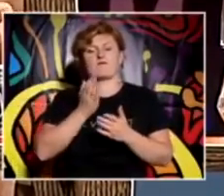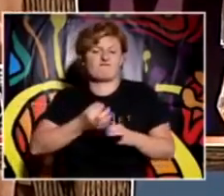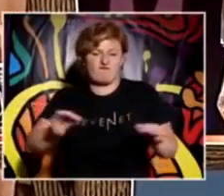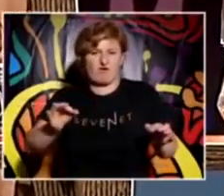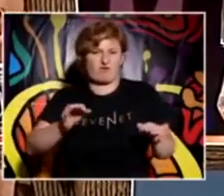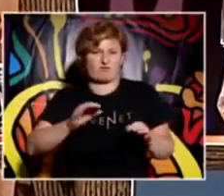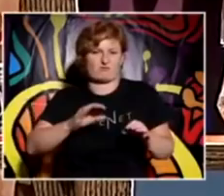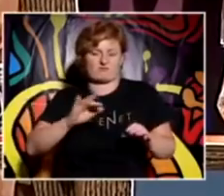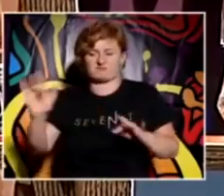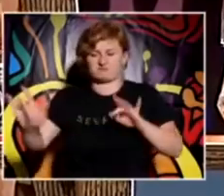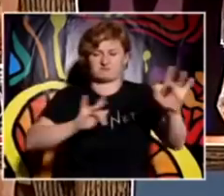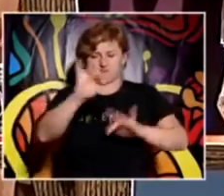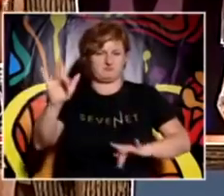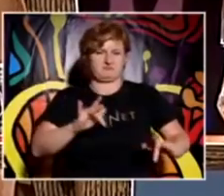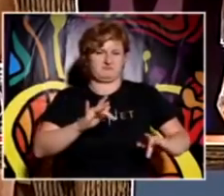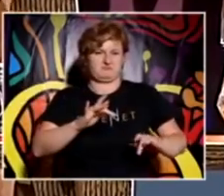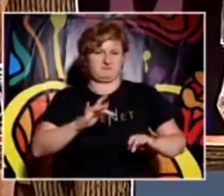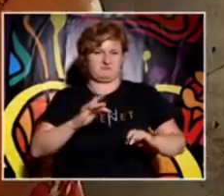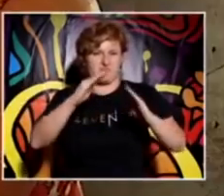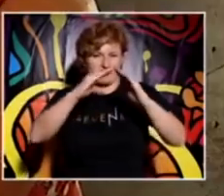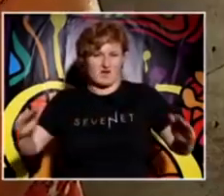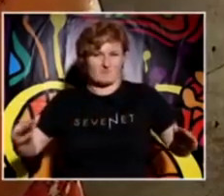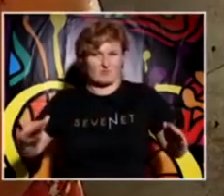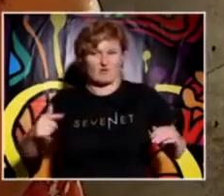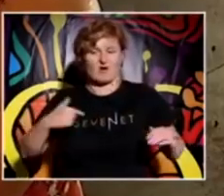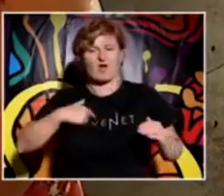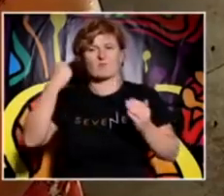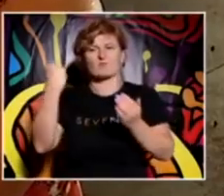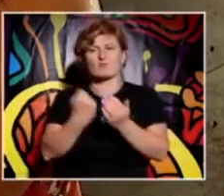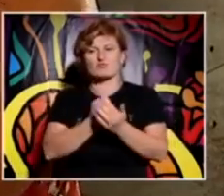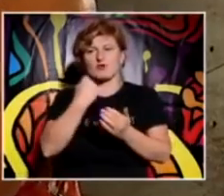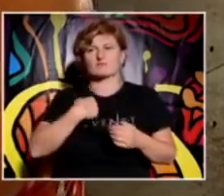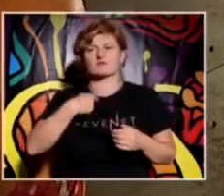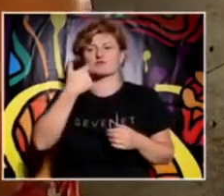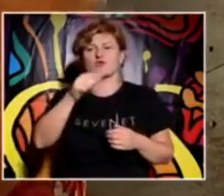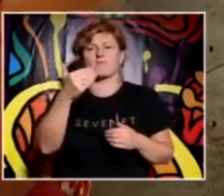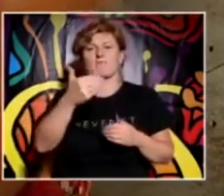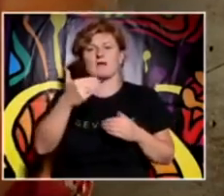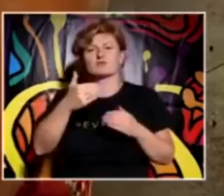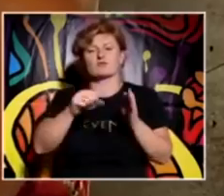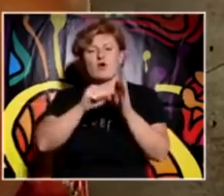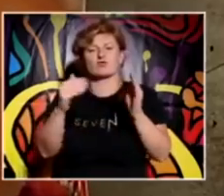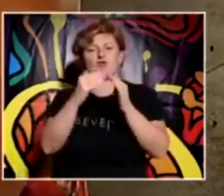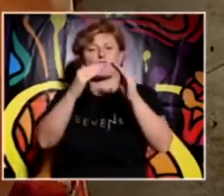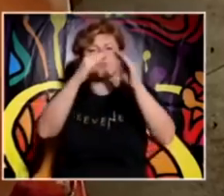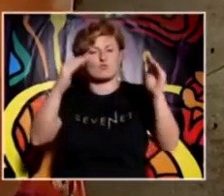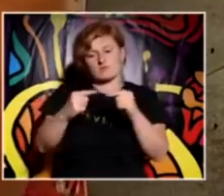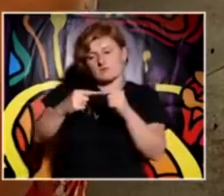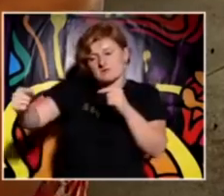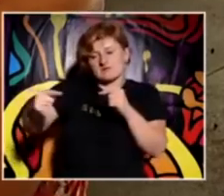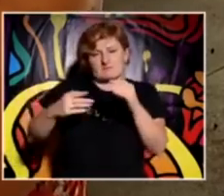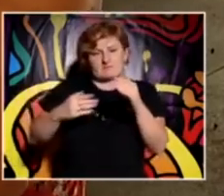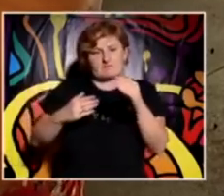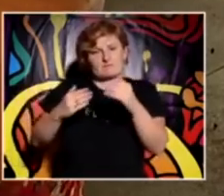praktycznie wszędzie, ale że już nie mieliśmy, trzeba zachować odstęp 100 metrów od czyjegoś domu, ale już byliśmy tacy zmęczeni, że stwierdziliśmy, oj